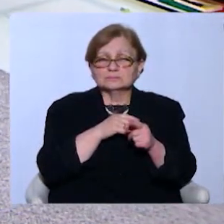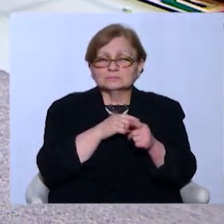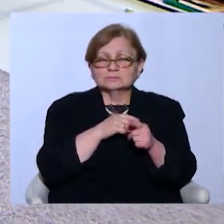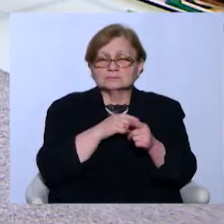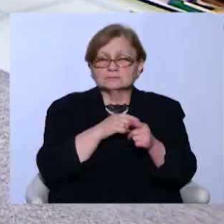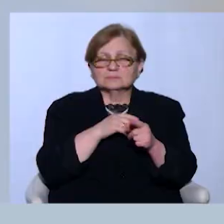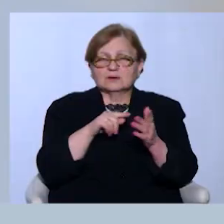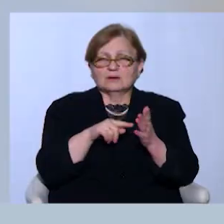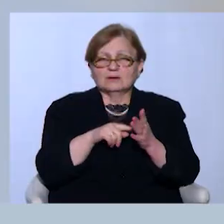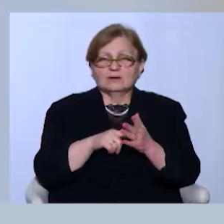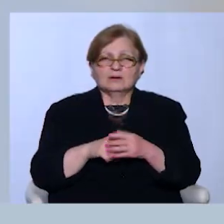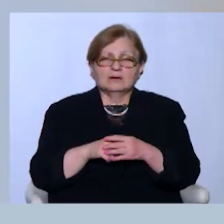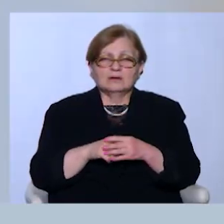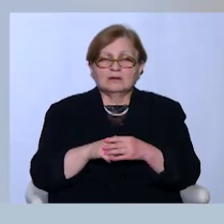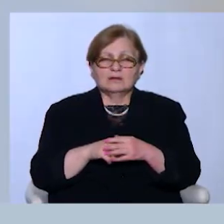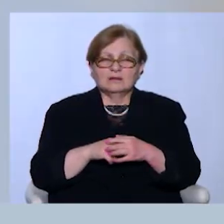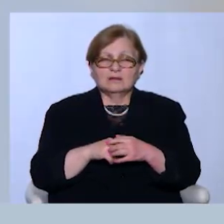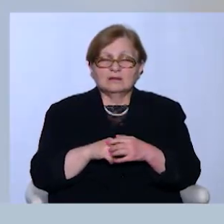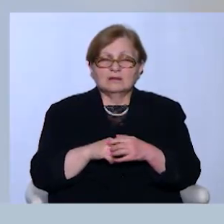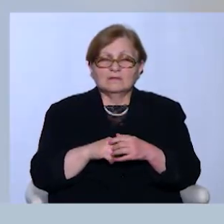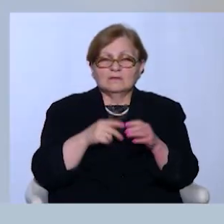გამრავლებული, მოდით ესე იგი